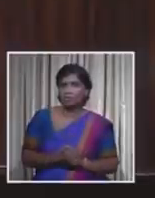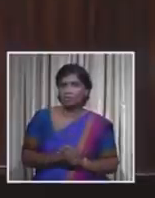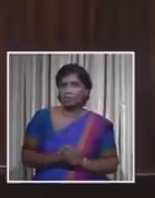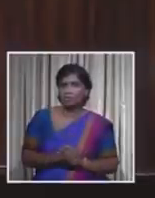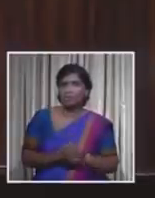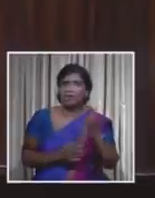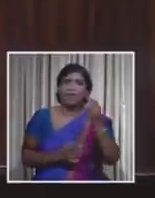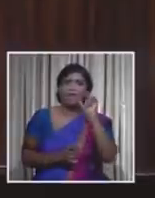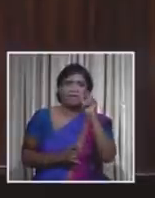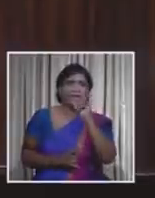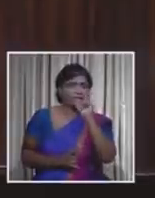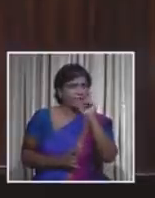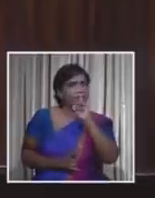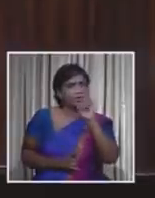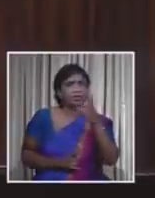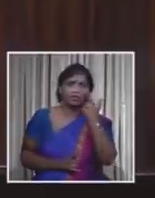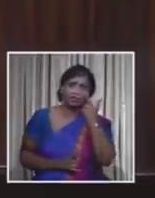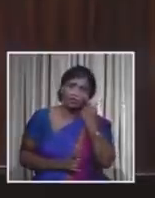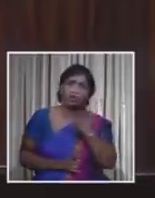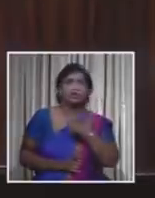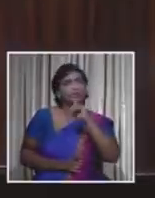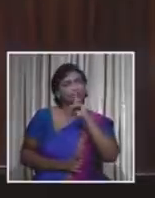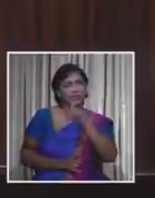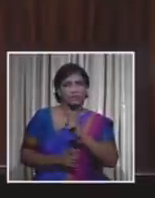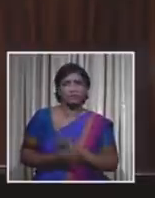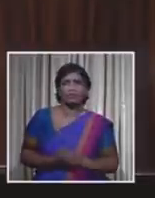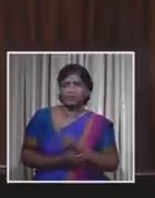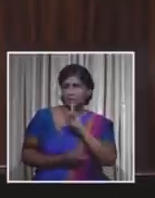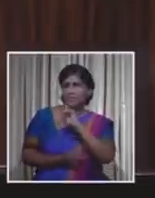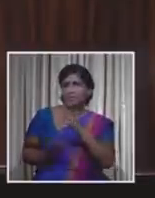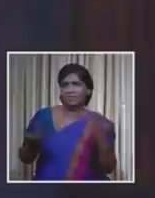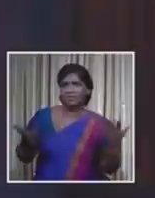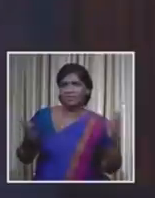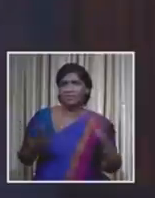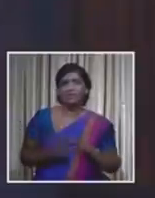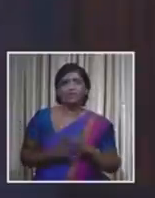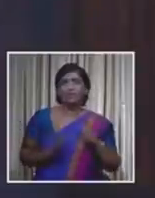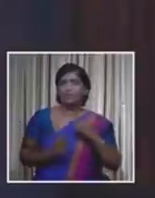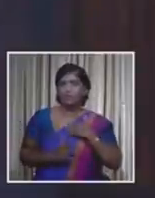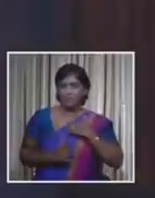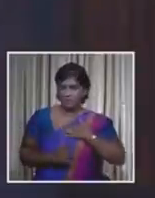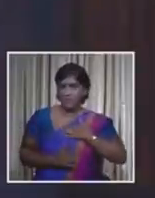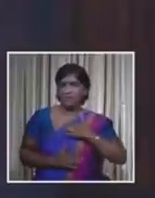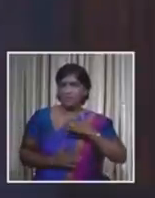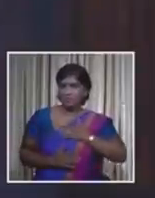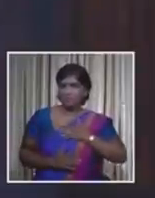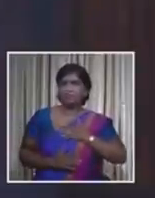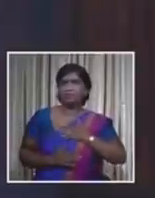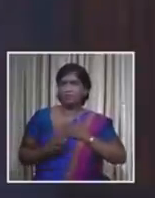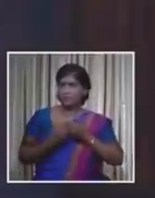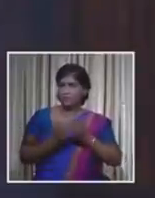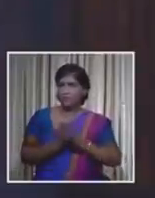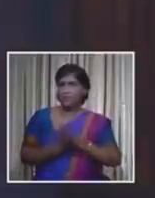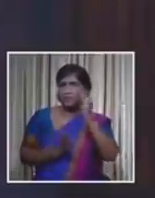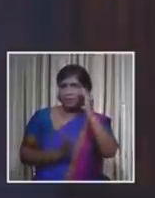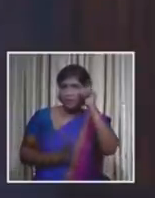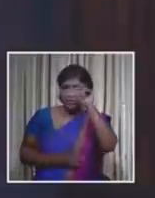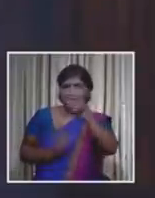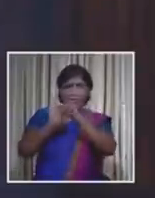අතින් වැරදි වචනයක් කියනවා නම් මේක කනගාටු වෙන්නේ කියලා කිව්වා ගරු කතානායකතුමනි මගේ අතින්